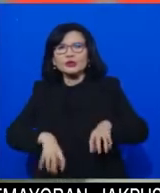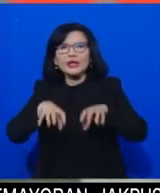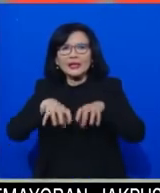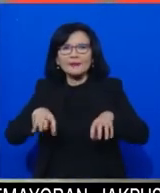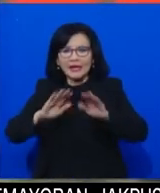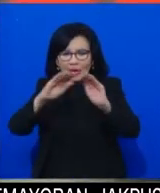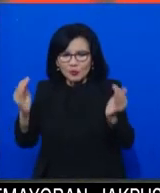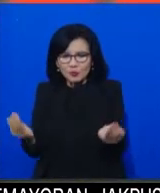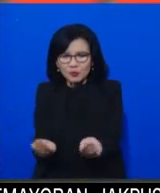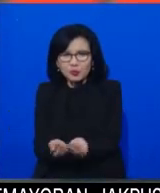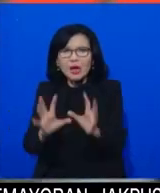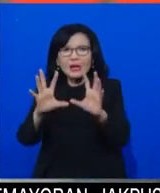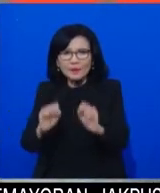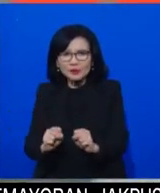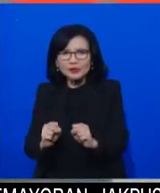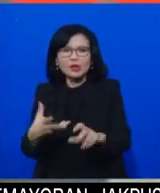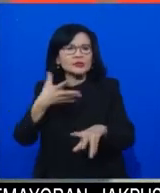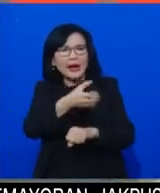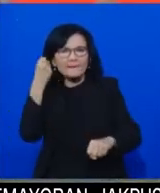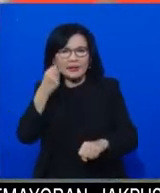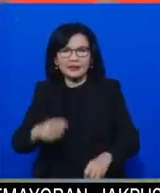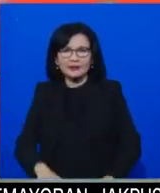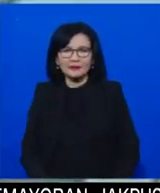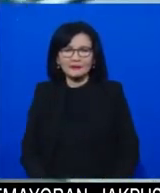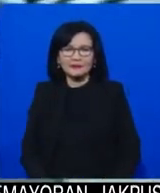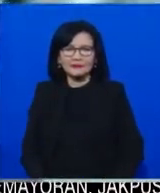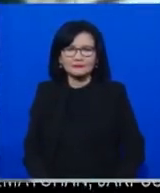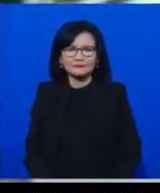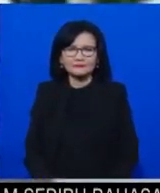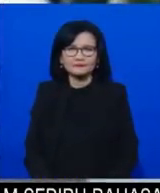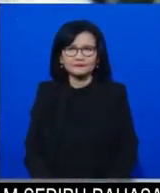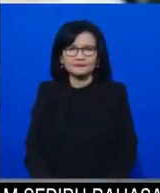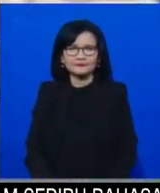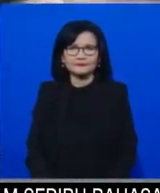ban mobilnya gembos. Tim Liputan, CNN Indonesia.